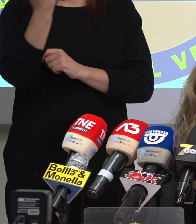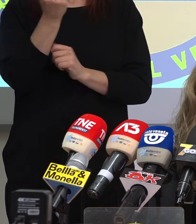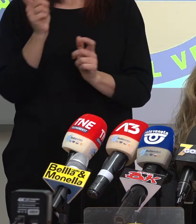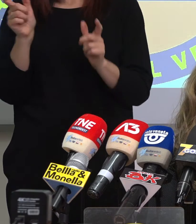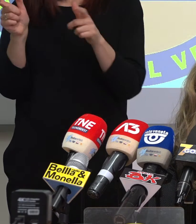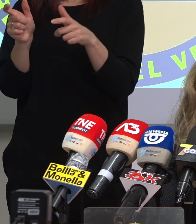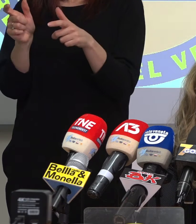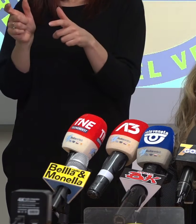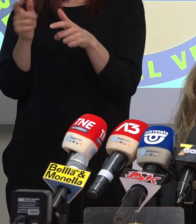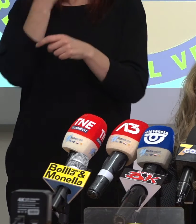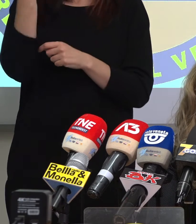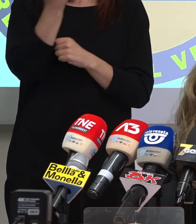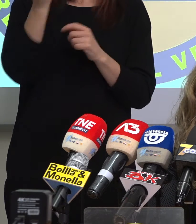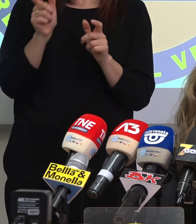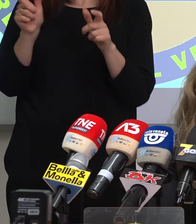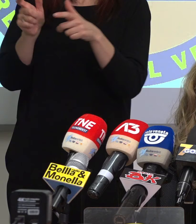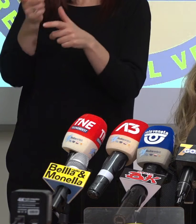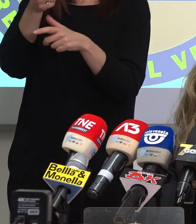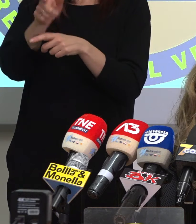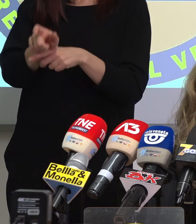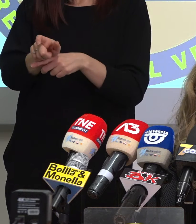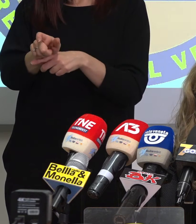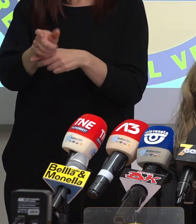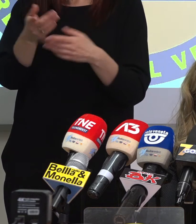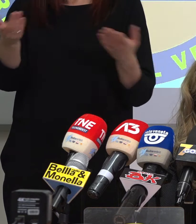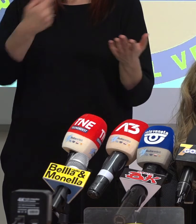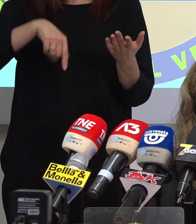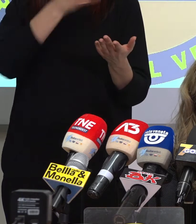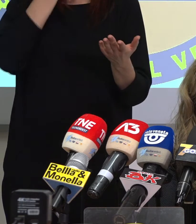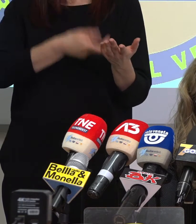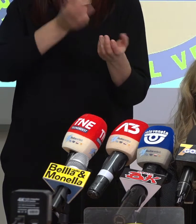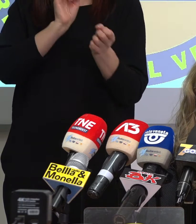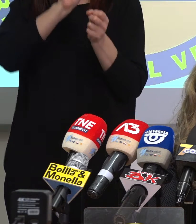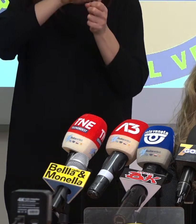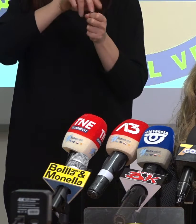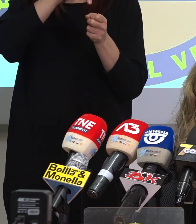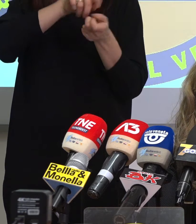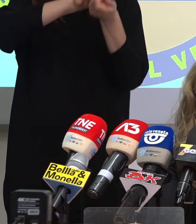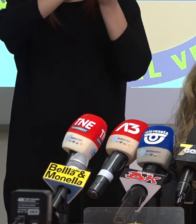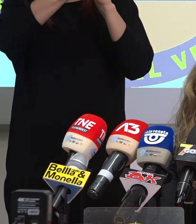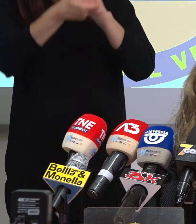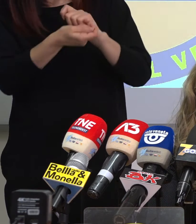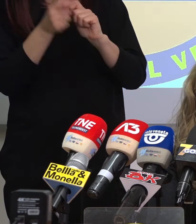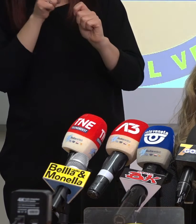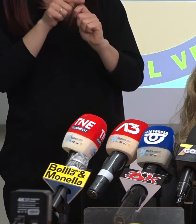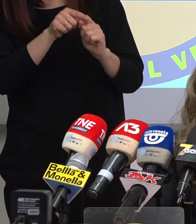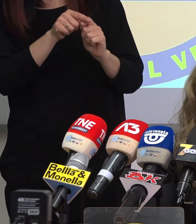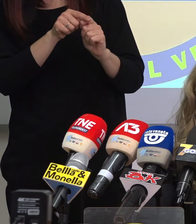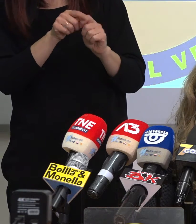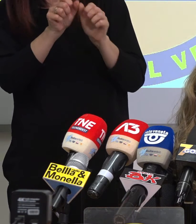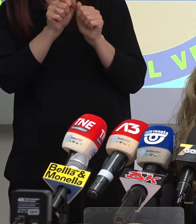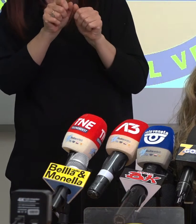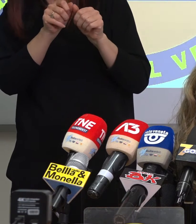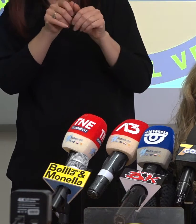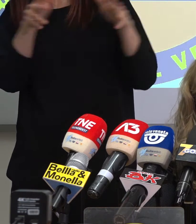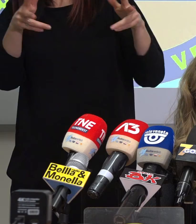assolutamente fare in modo che il virus, questo tipo di virus che contiene questa variante, possa diffondersi ad